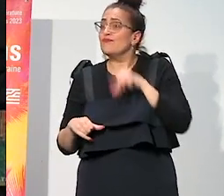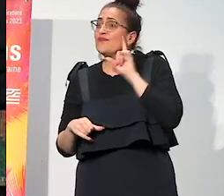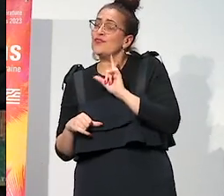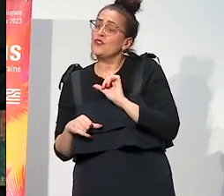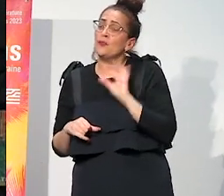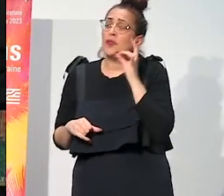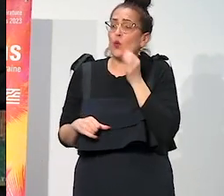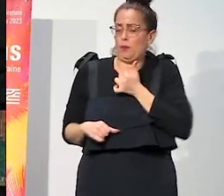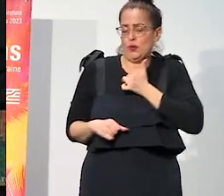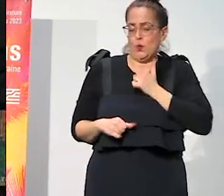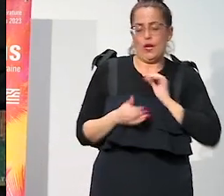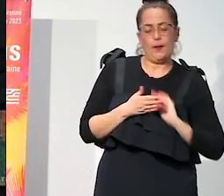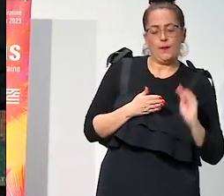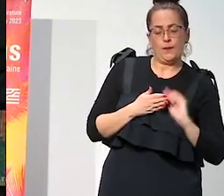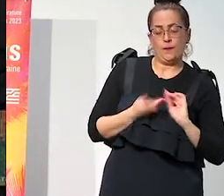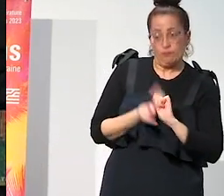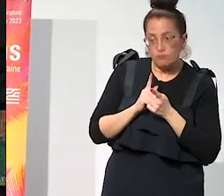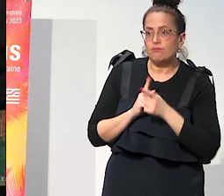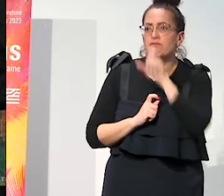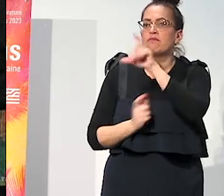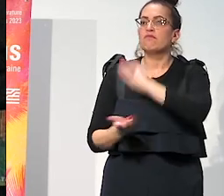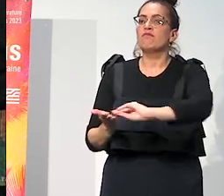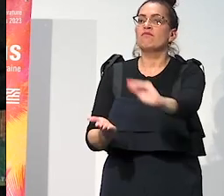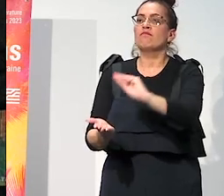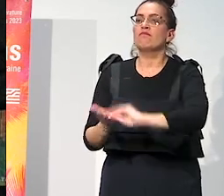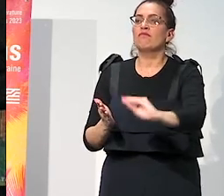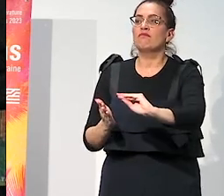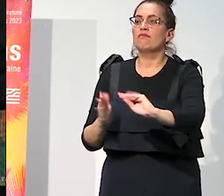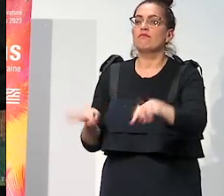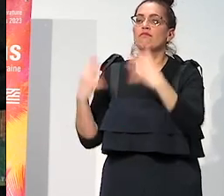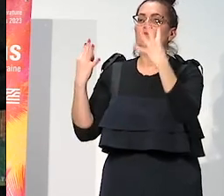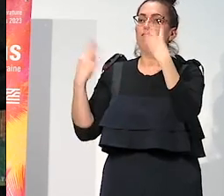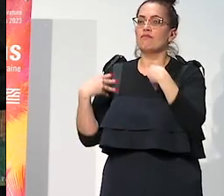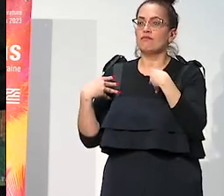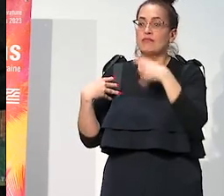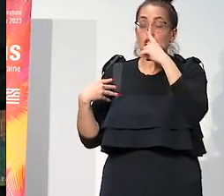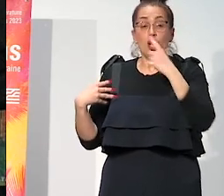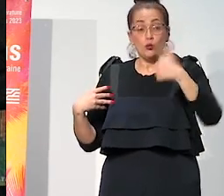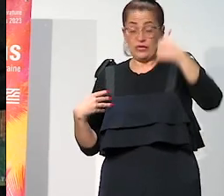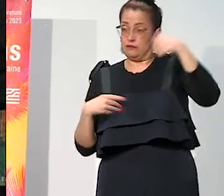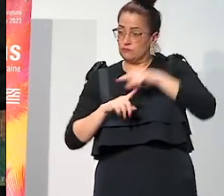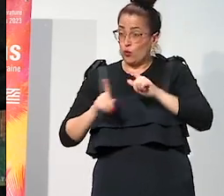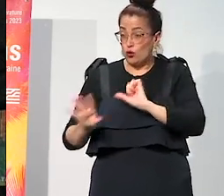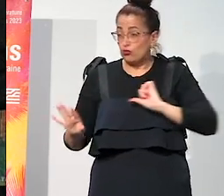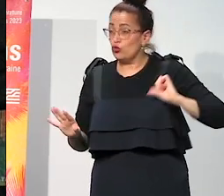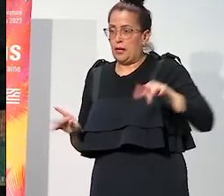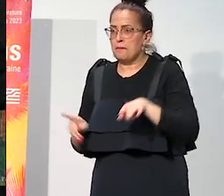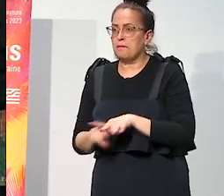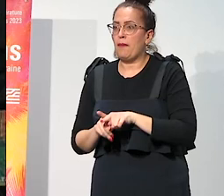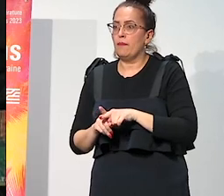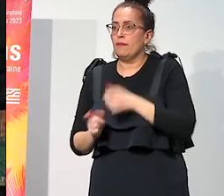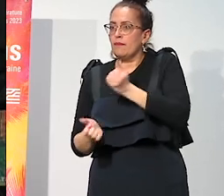son journal à écrivaine. Et moi, j'ai l'impression que pour tous les écrivains, il y a comme ça quelque chose d'extérieur dont on